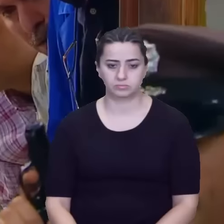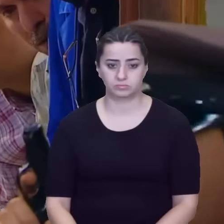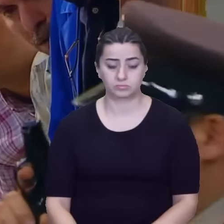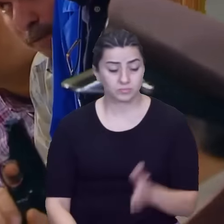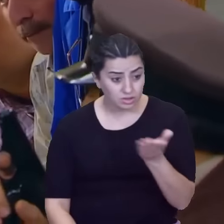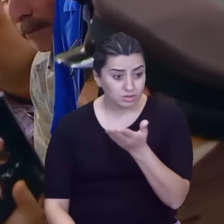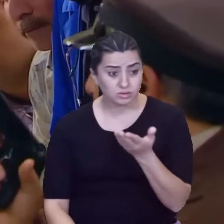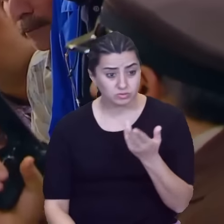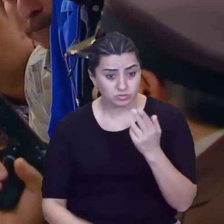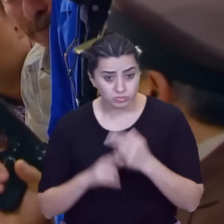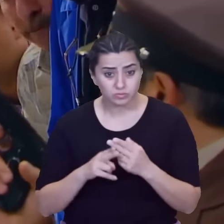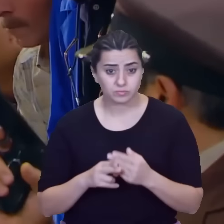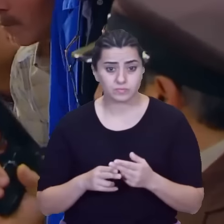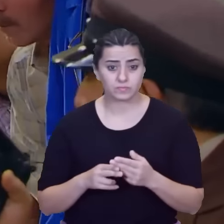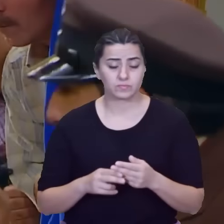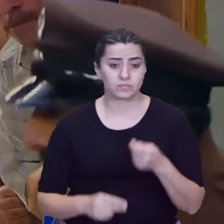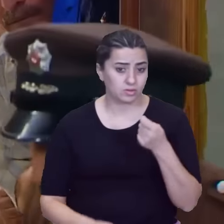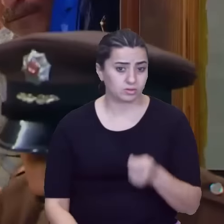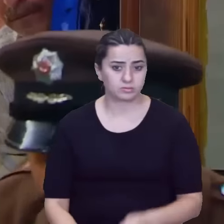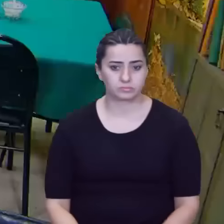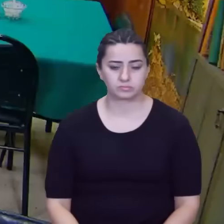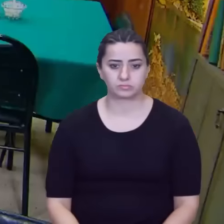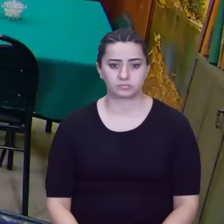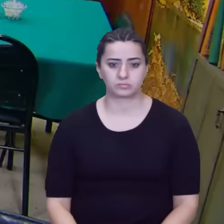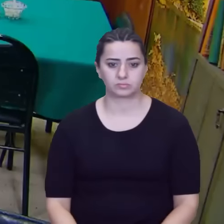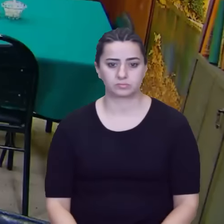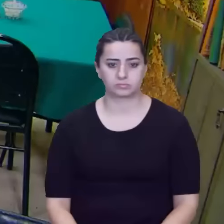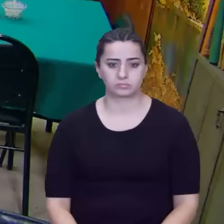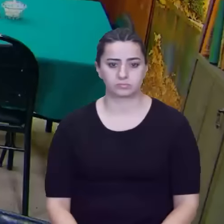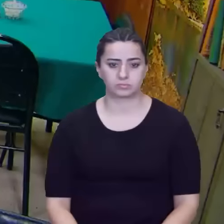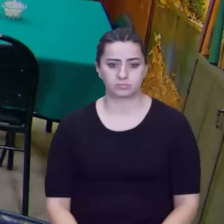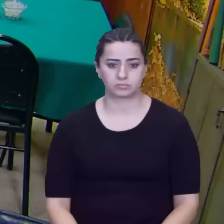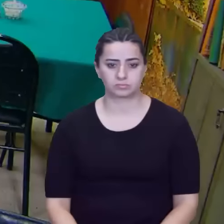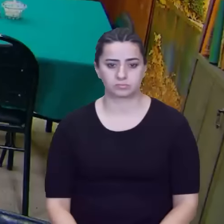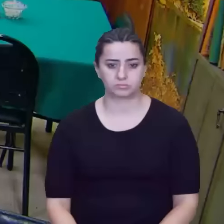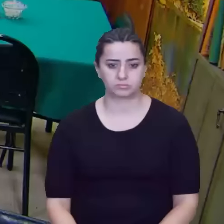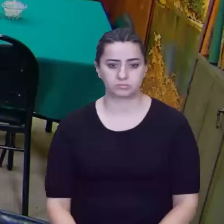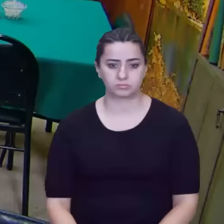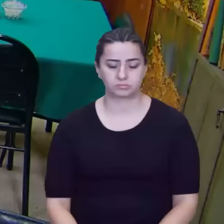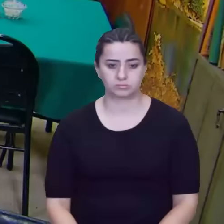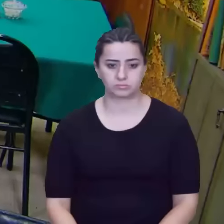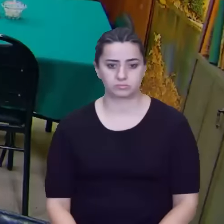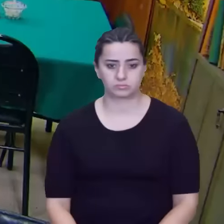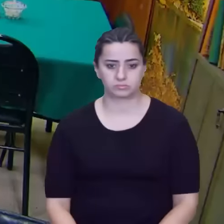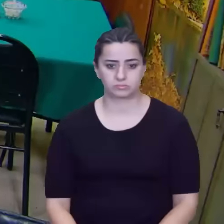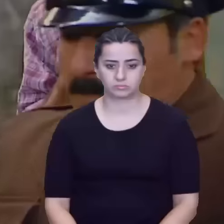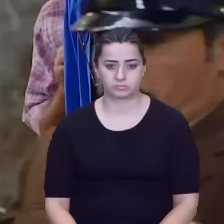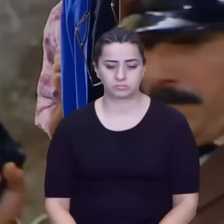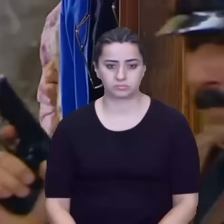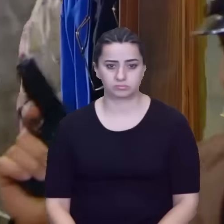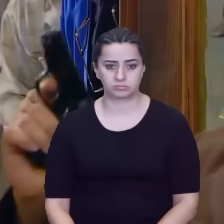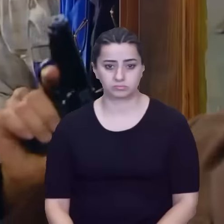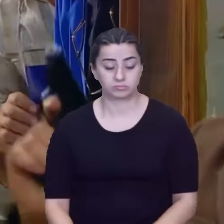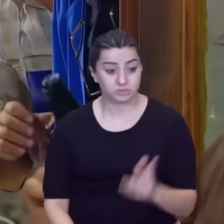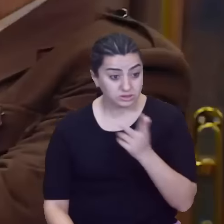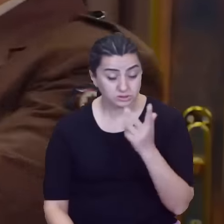Hadi birader hadi ya. Daha az dur hadi ya, hadi. Temkinle yaklaşıp biraz daha dürttü, yine çekildi. Yok abi.